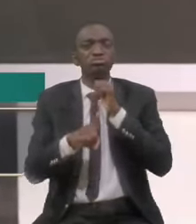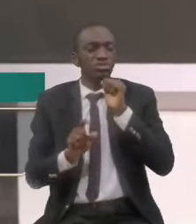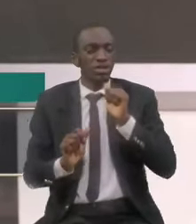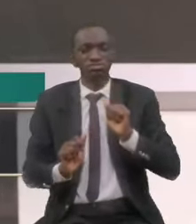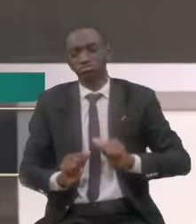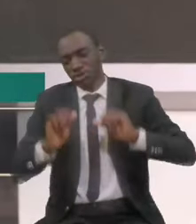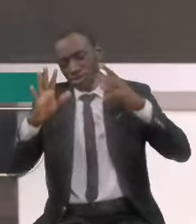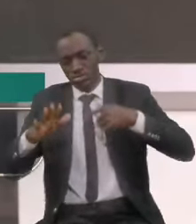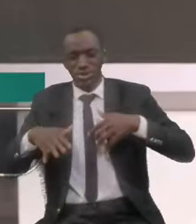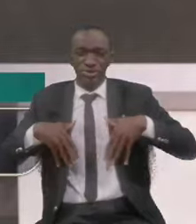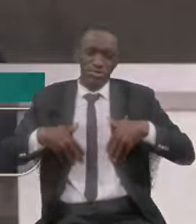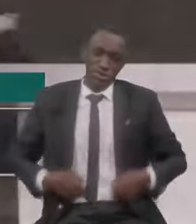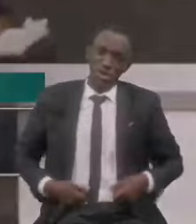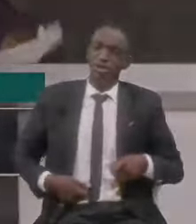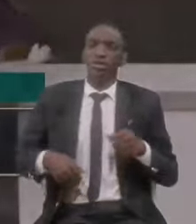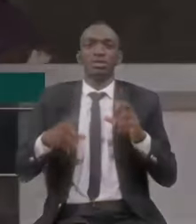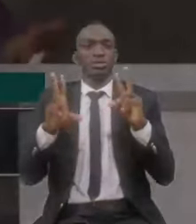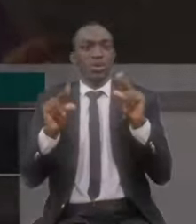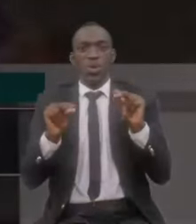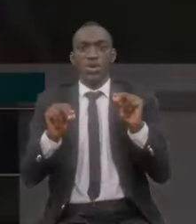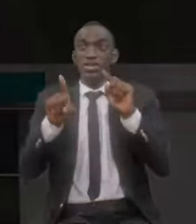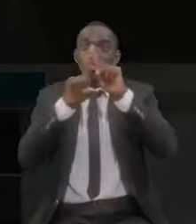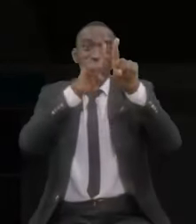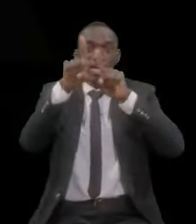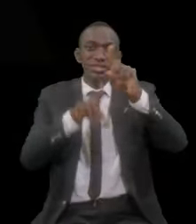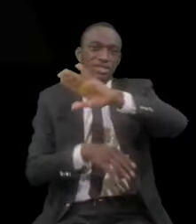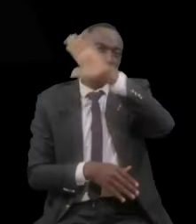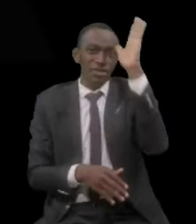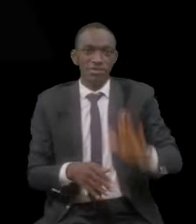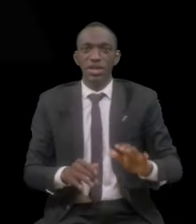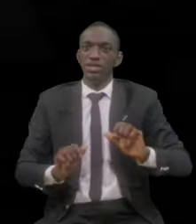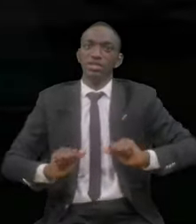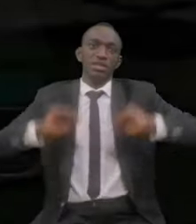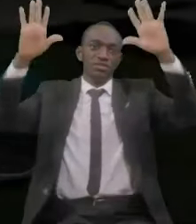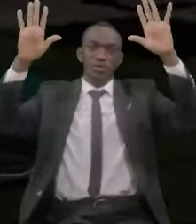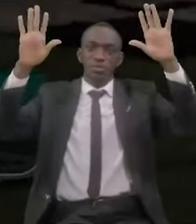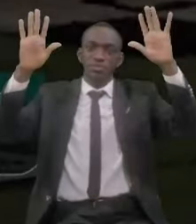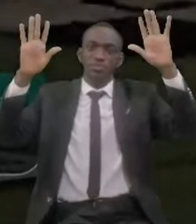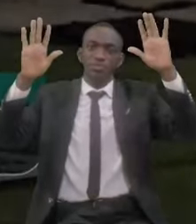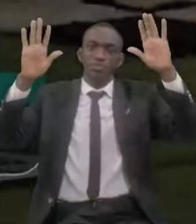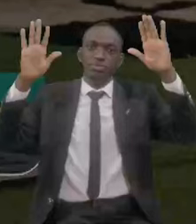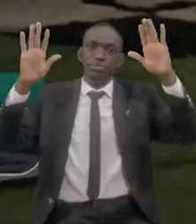fatigué. Non, les étoiles ne se fatiguent jamais, n'abandonnent jamais.